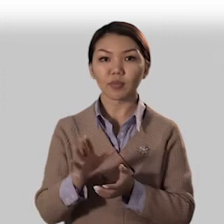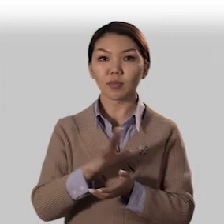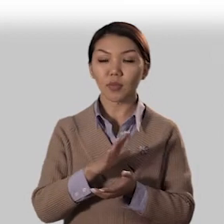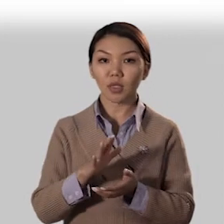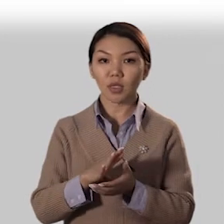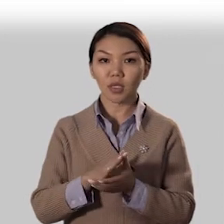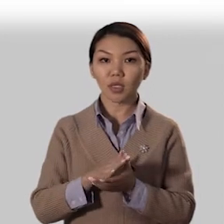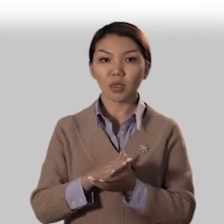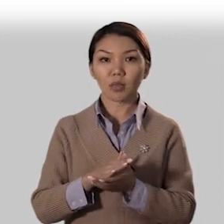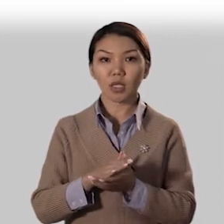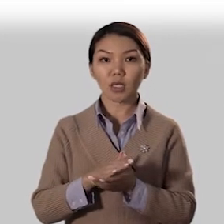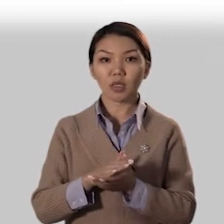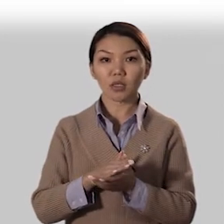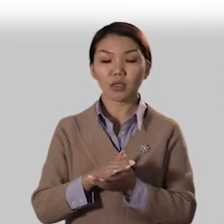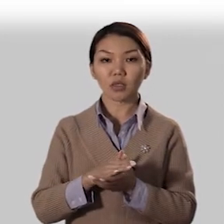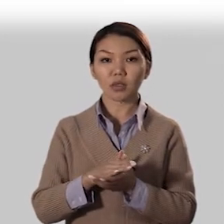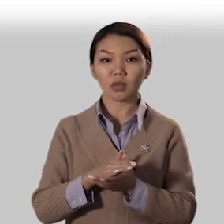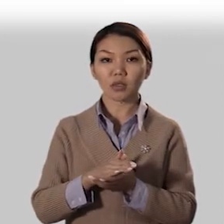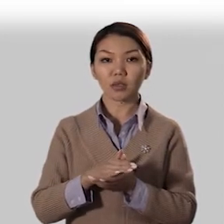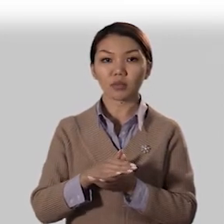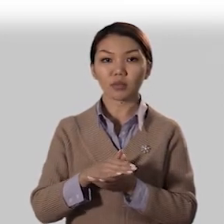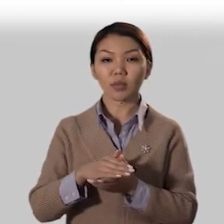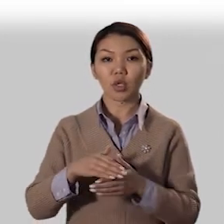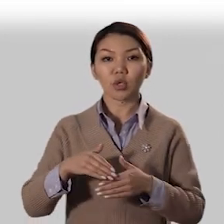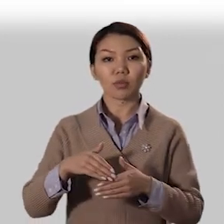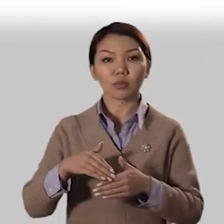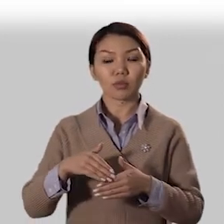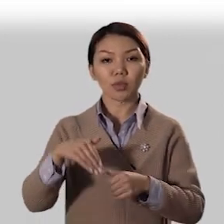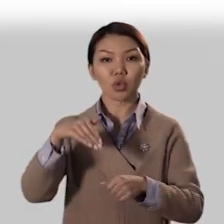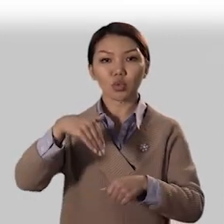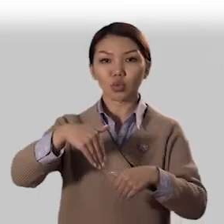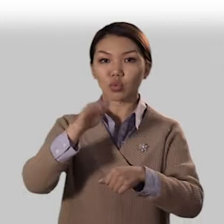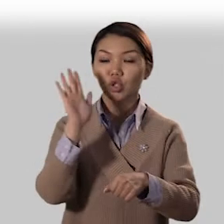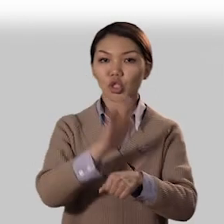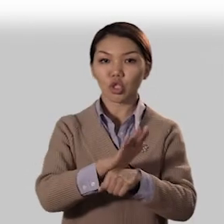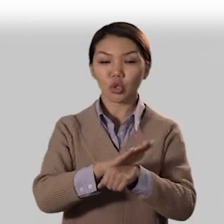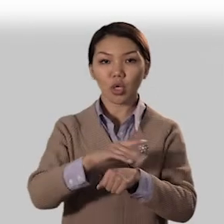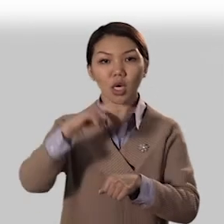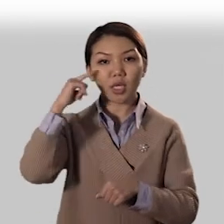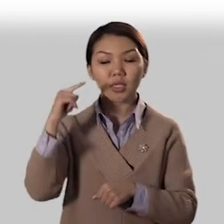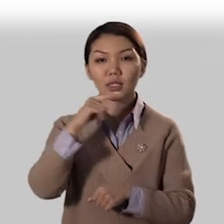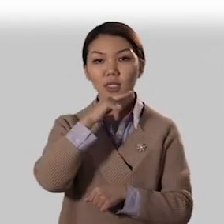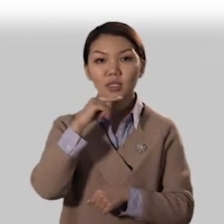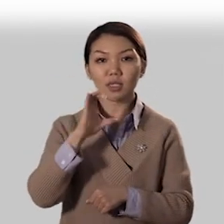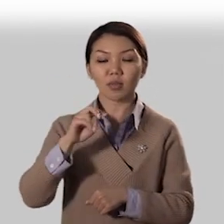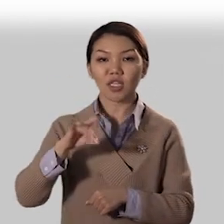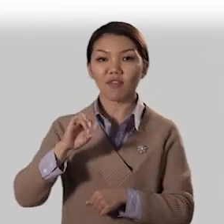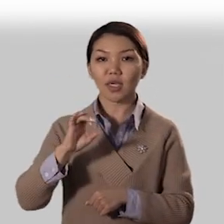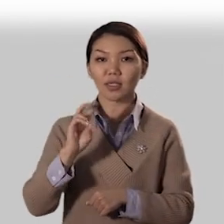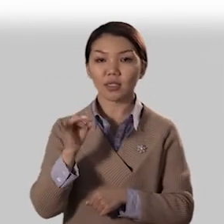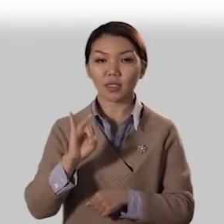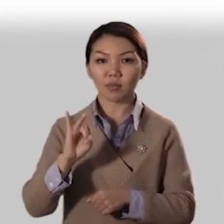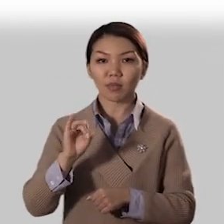славянским университетом это слово мы встретим в тексте который сегодня будем